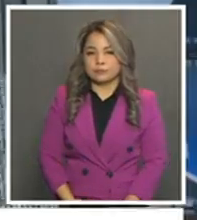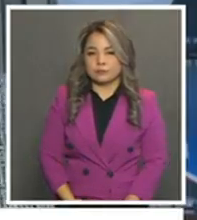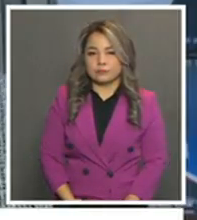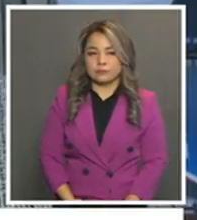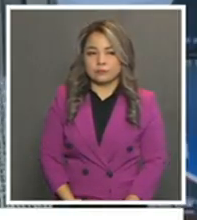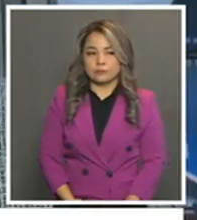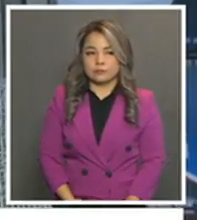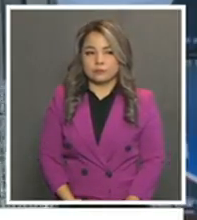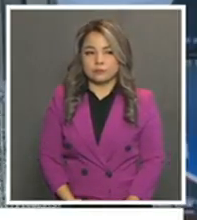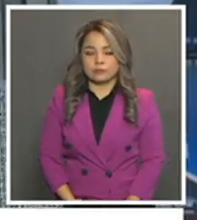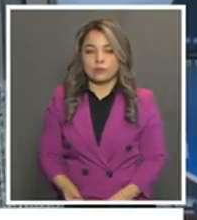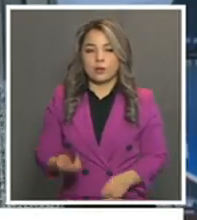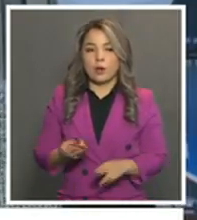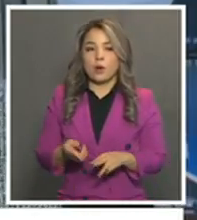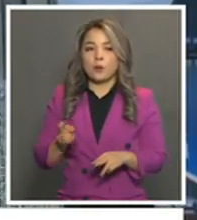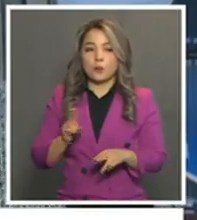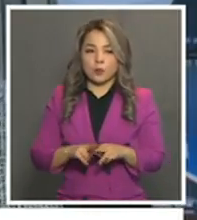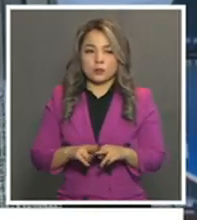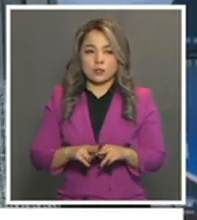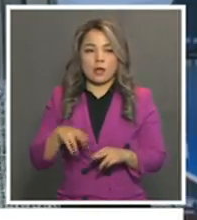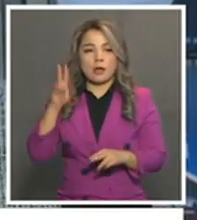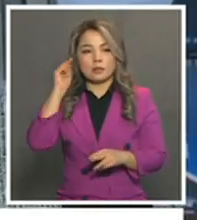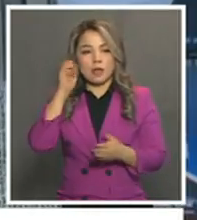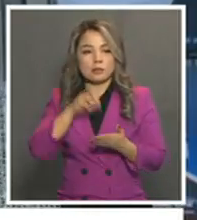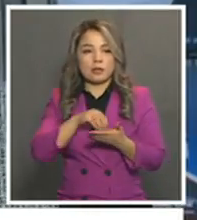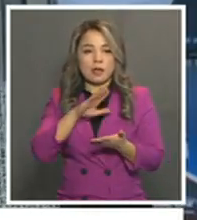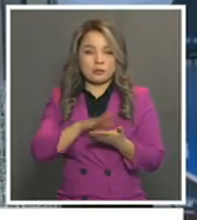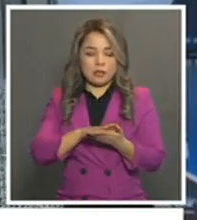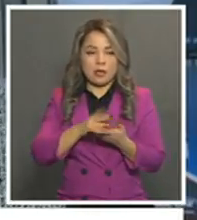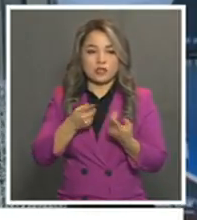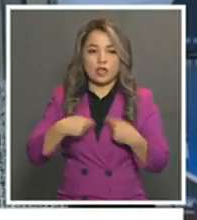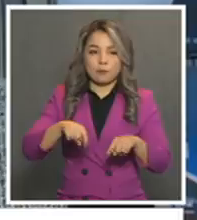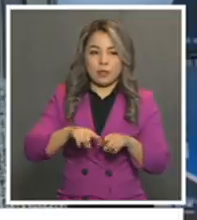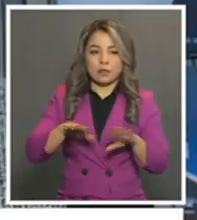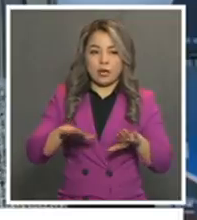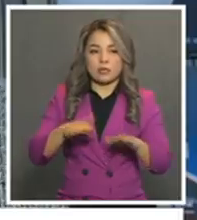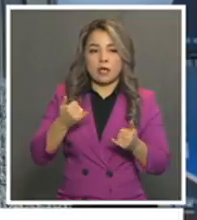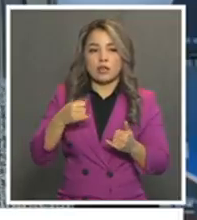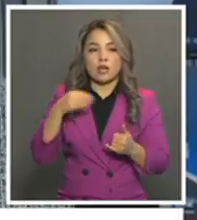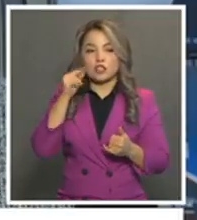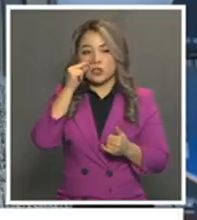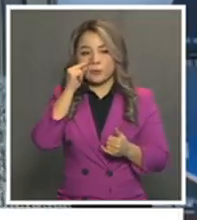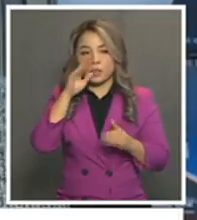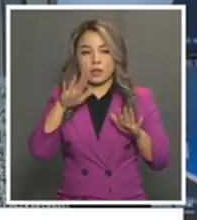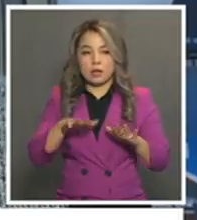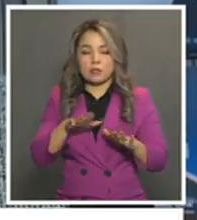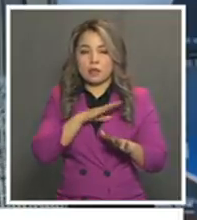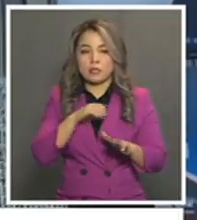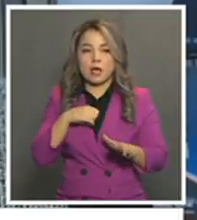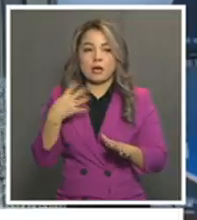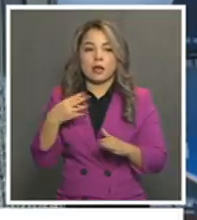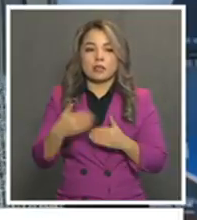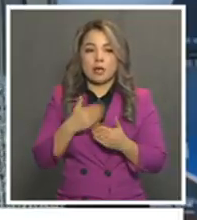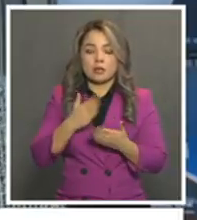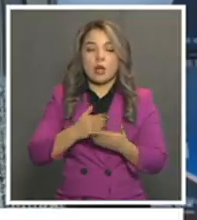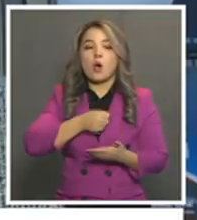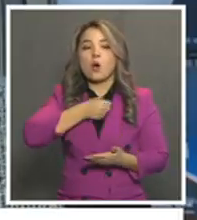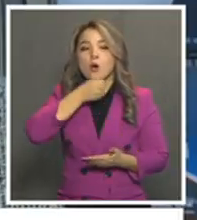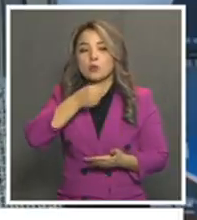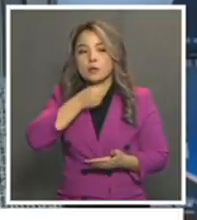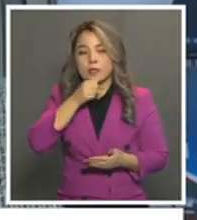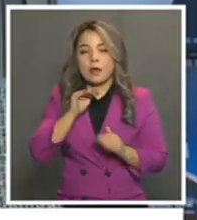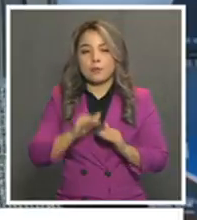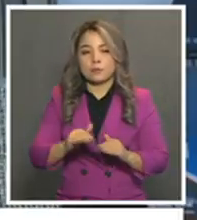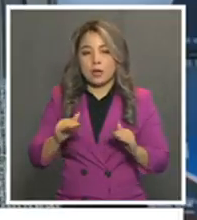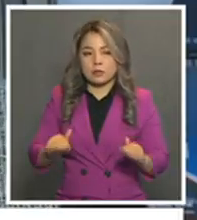болмақ. Осы айтулы датаның шеңберінде Шымкентте 40-тан астам үлкен кіші,